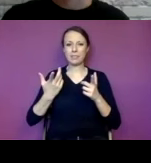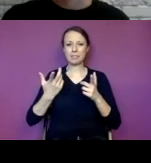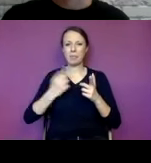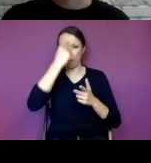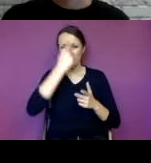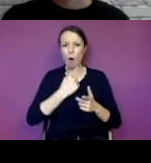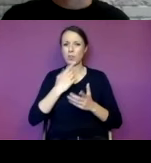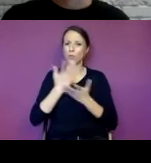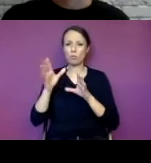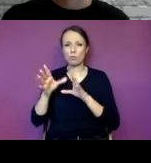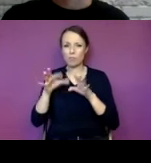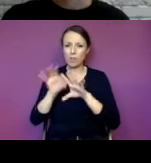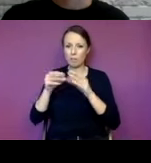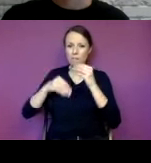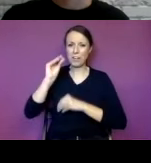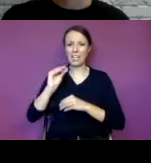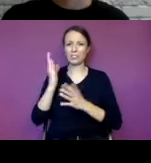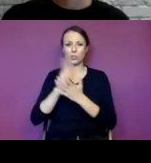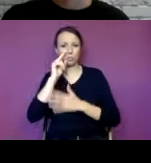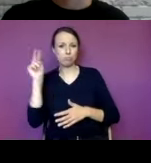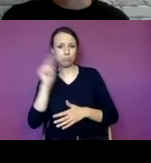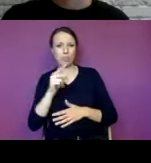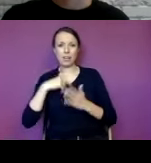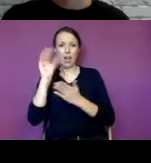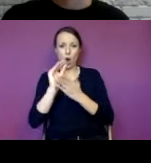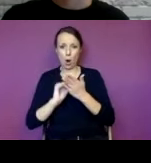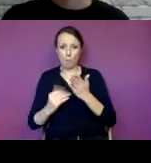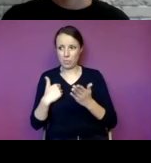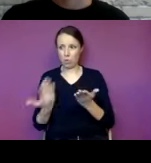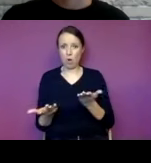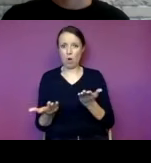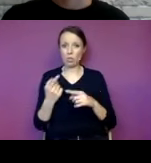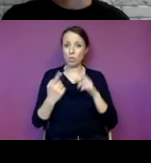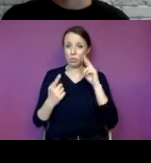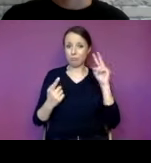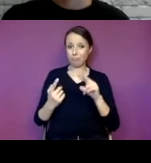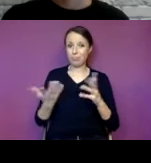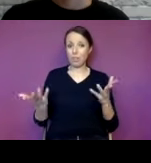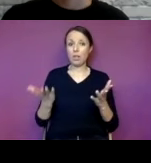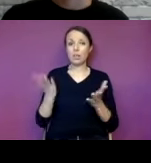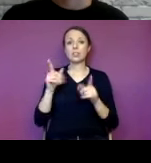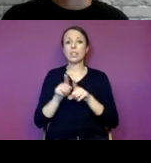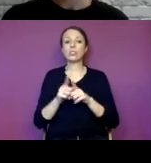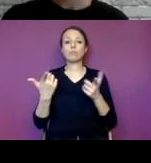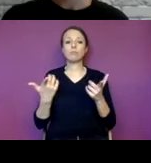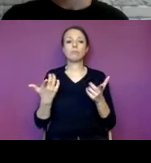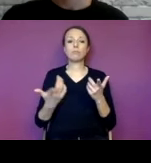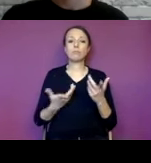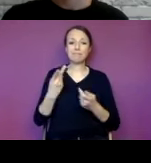się opisać. Jednocześnie też spróbując raportować właśnie to łapanie się na tym,